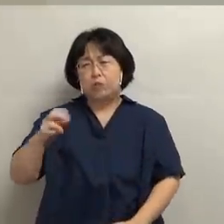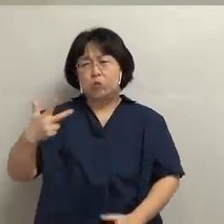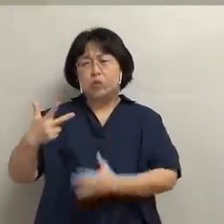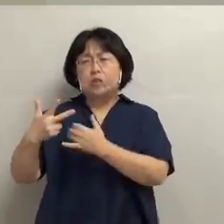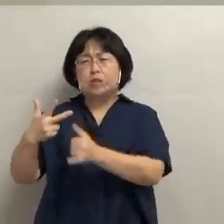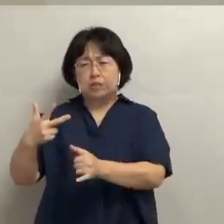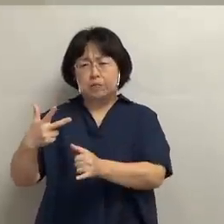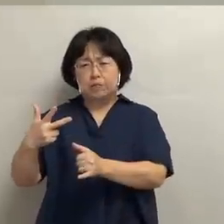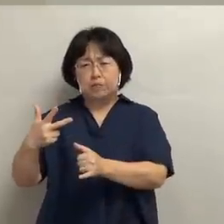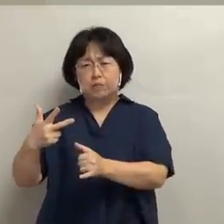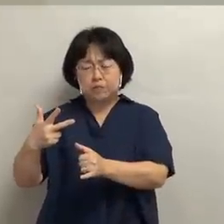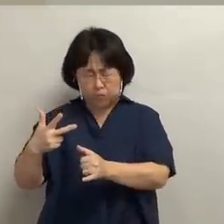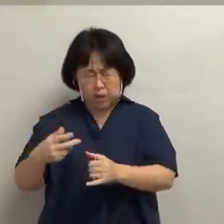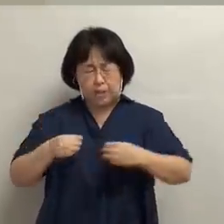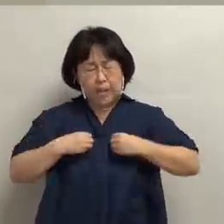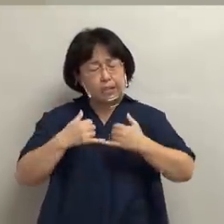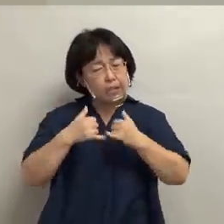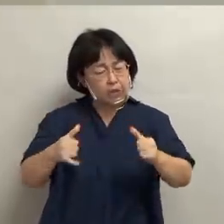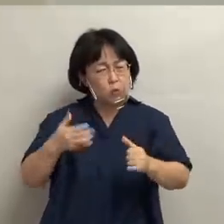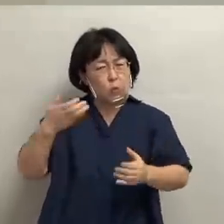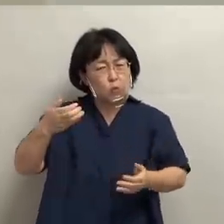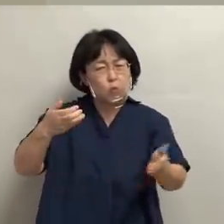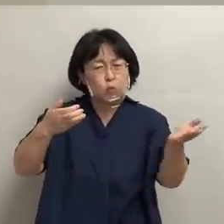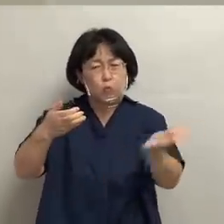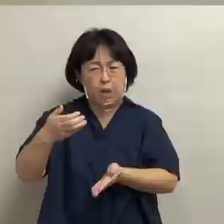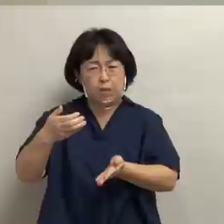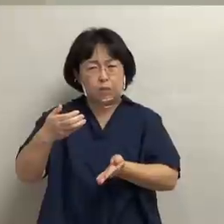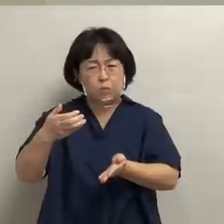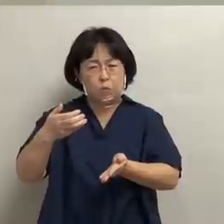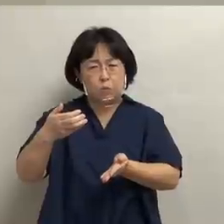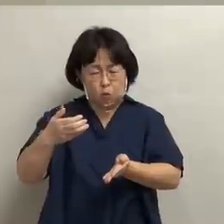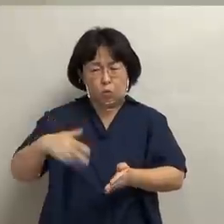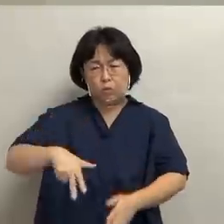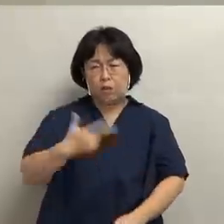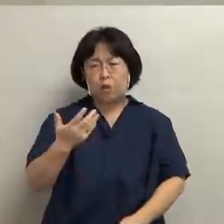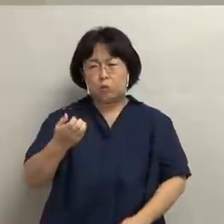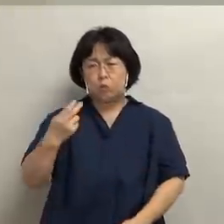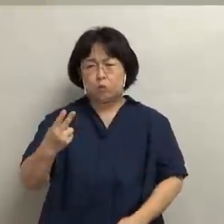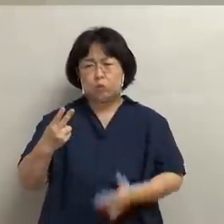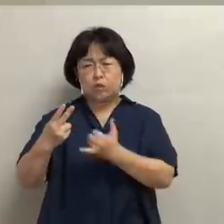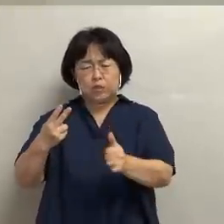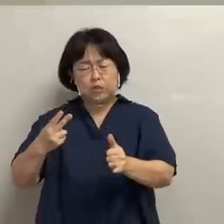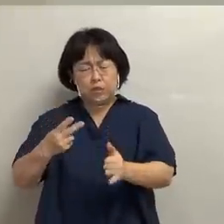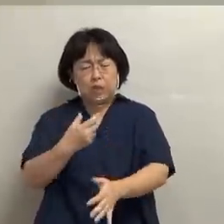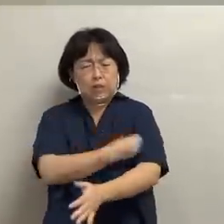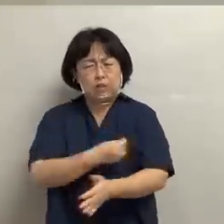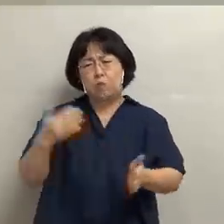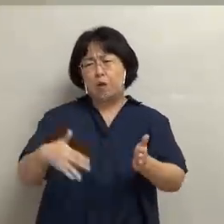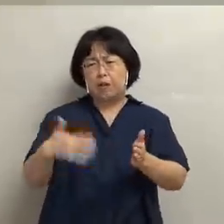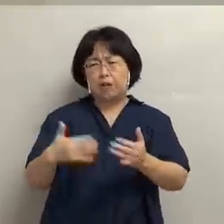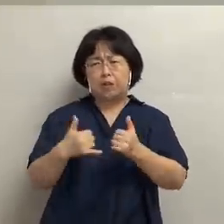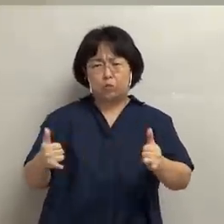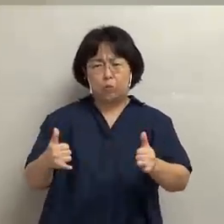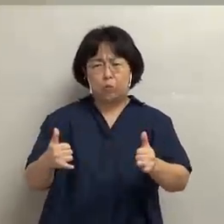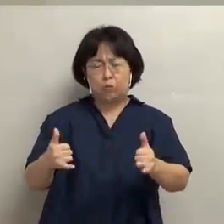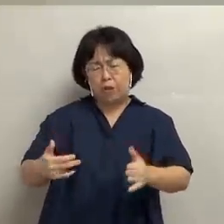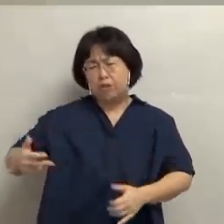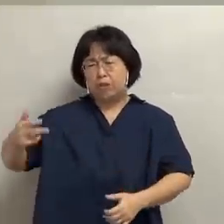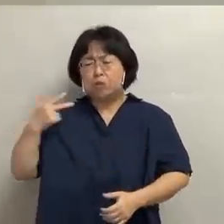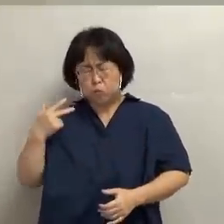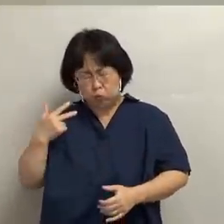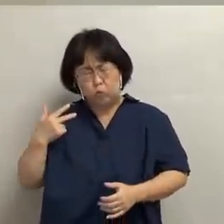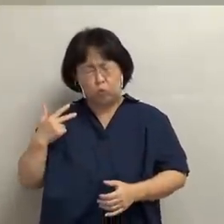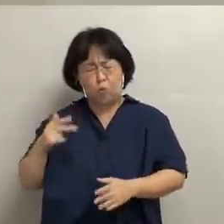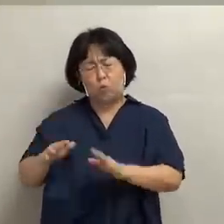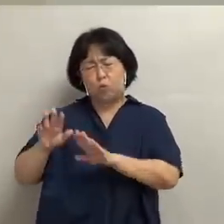た感染者の約9割弱にあたる792人がワクチン未接種ということで先週とその傾向は変わって